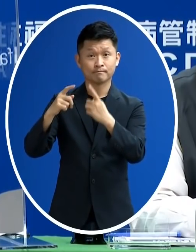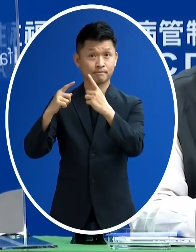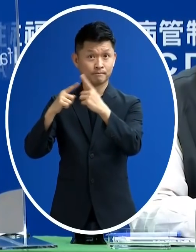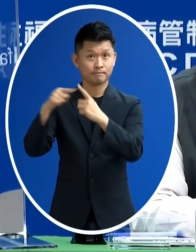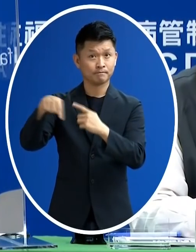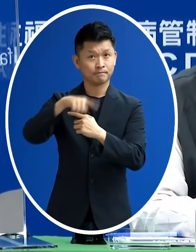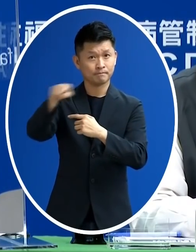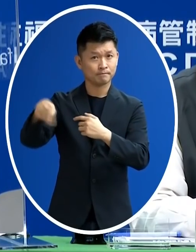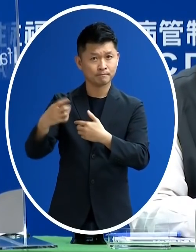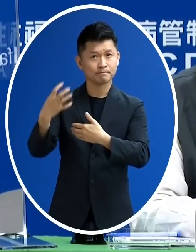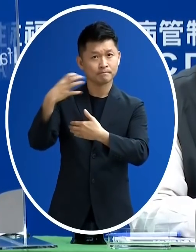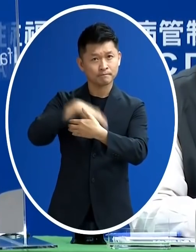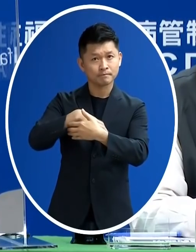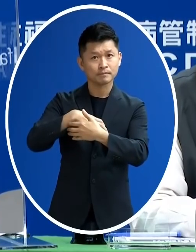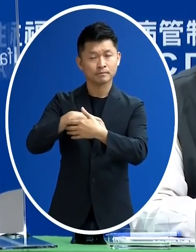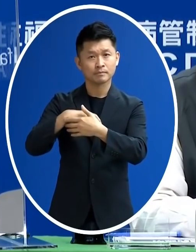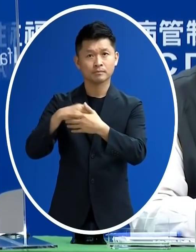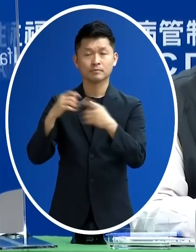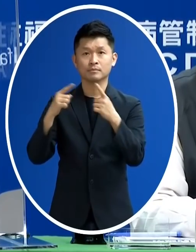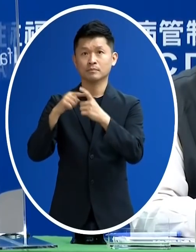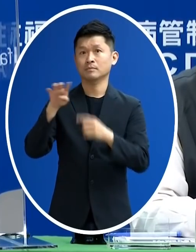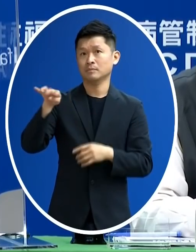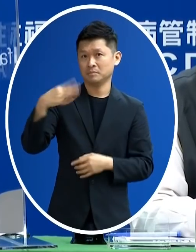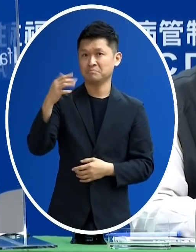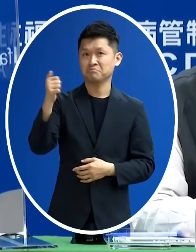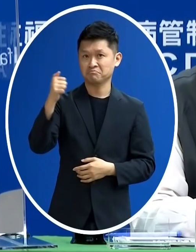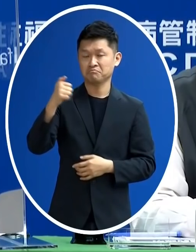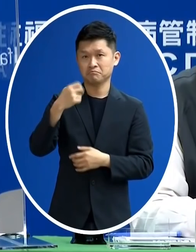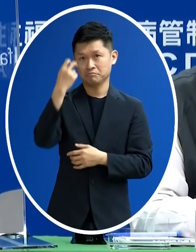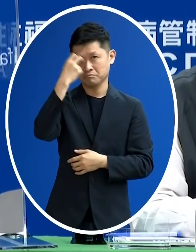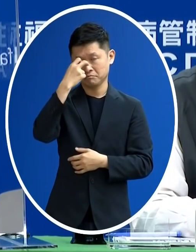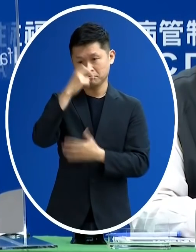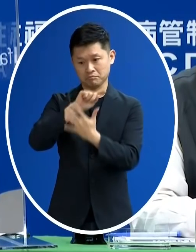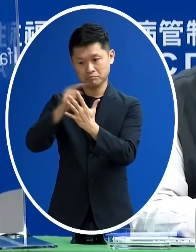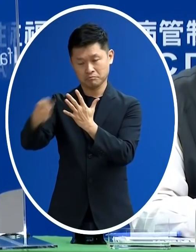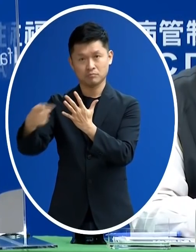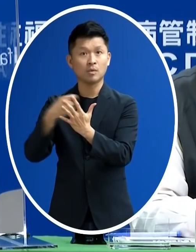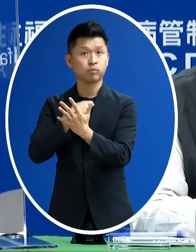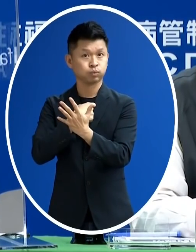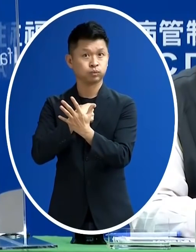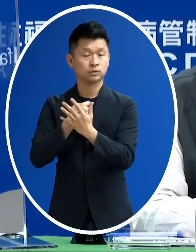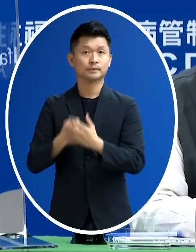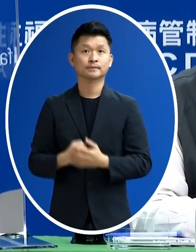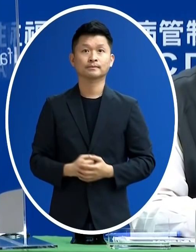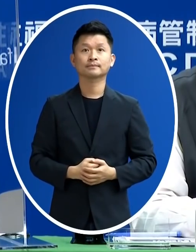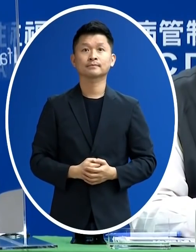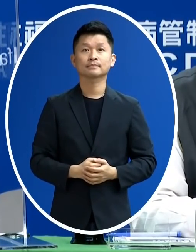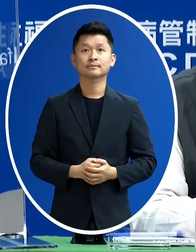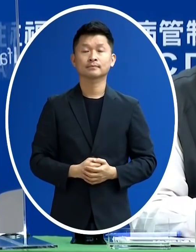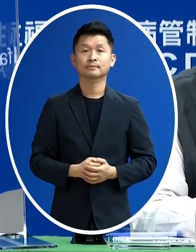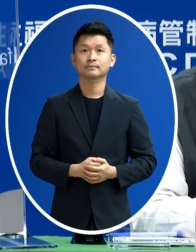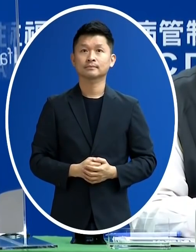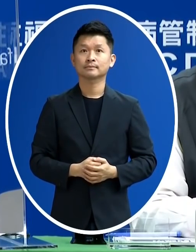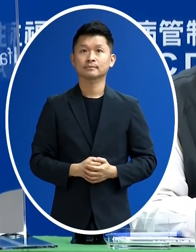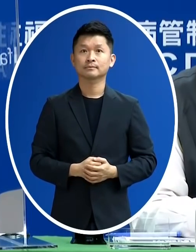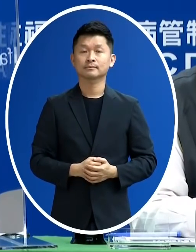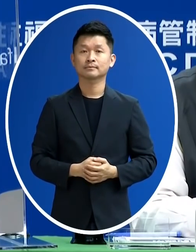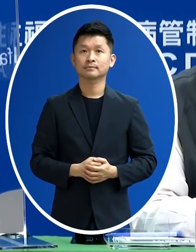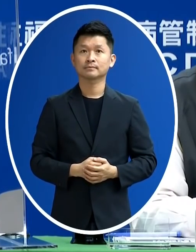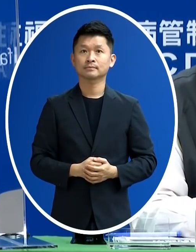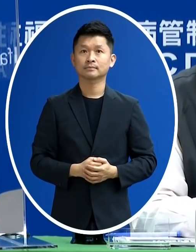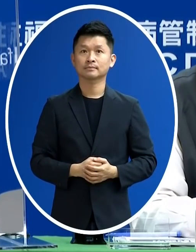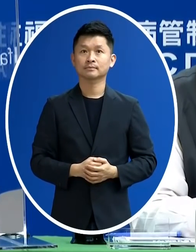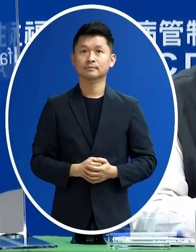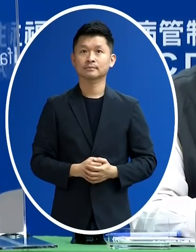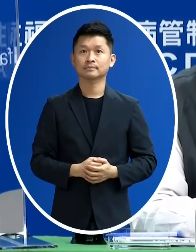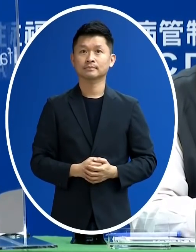列入，约列大概450名，哈，要来裁检。那这里面哈，大概在里面有一